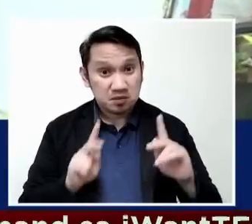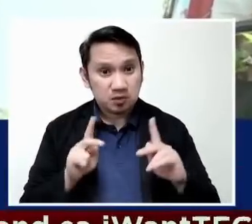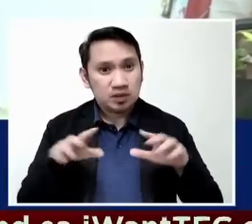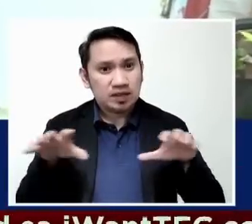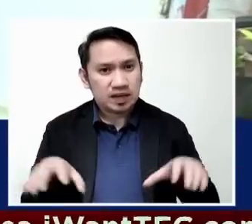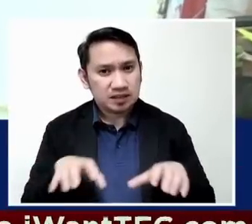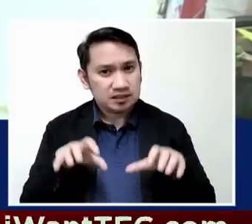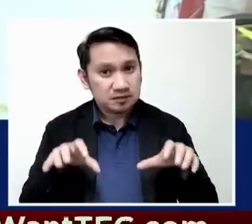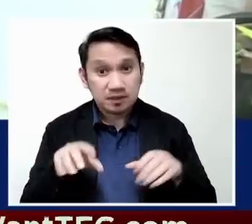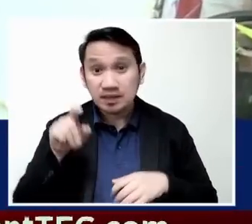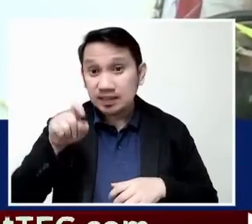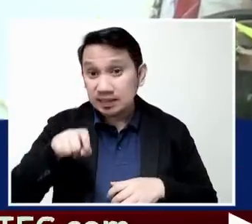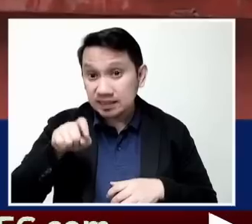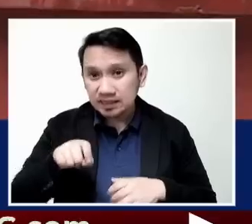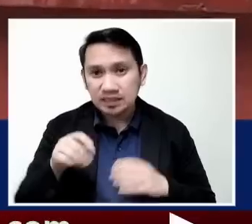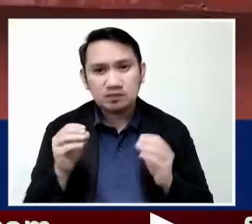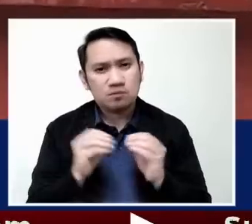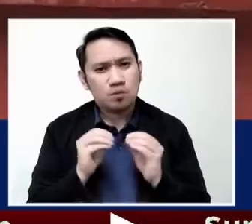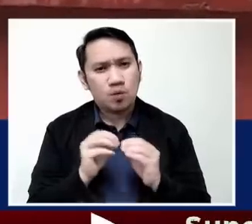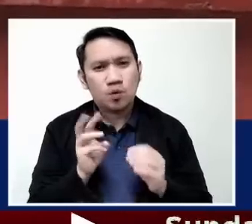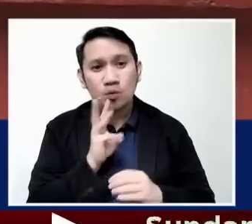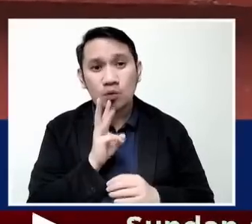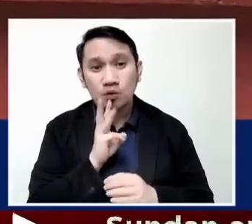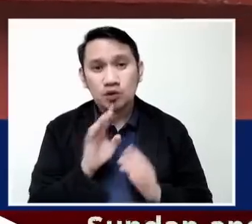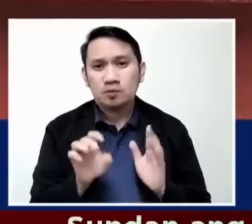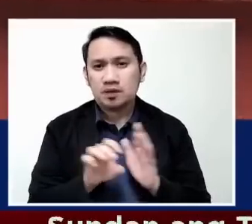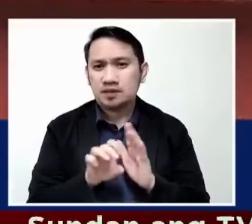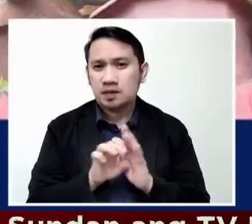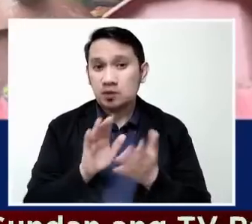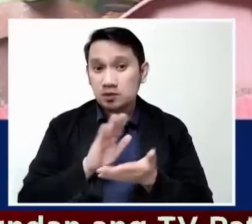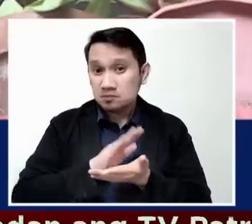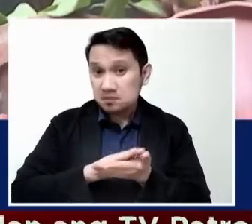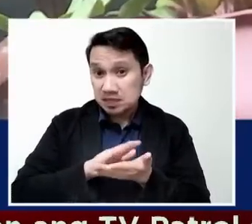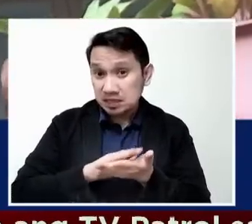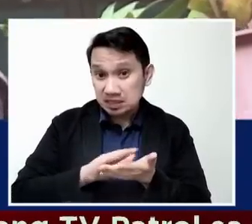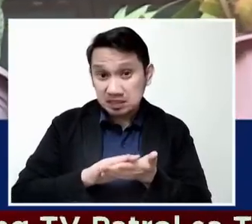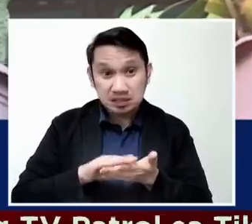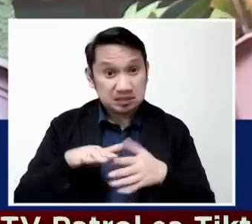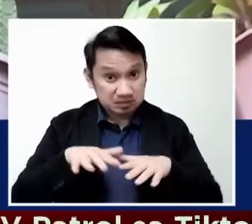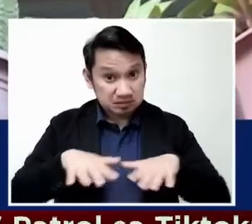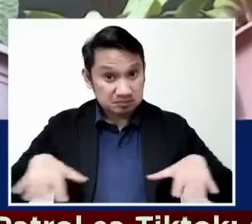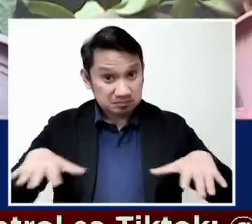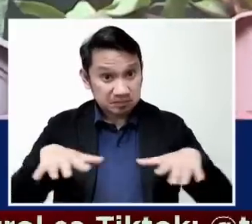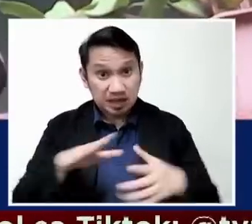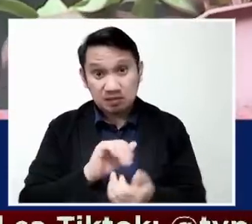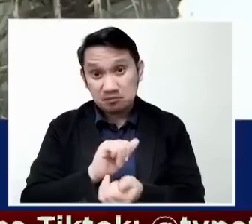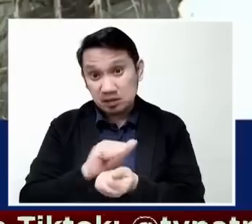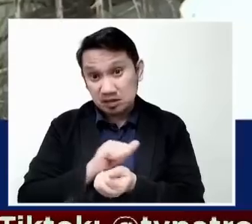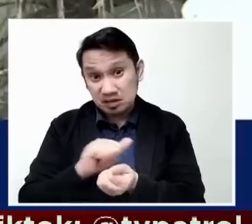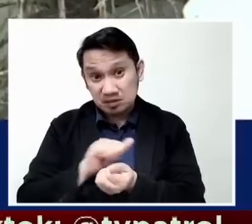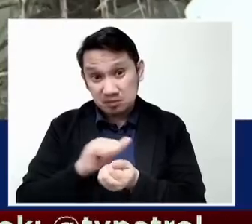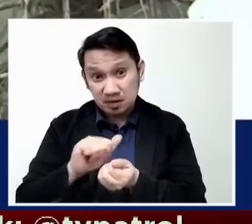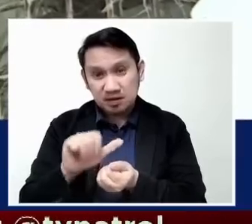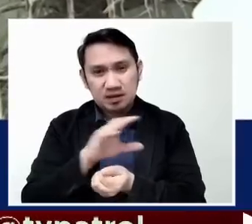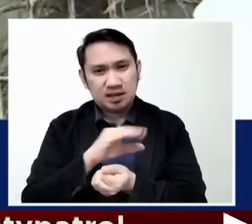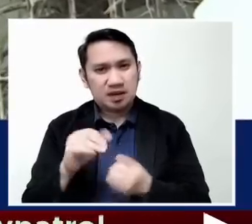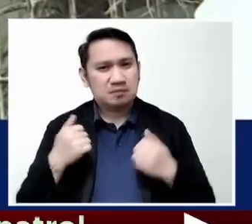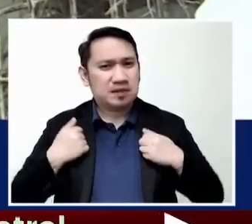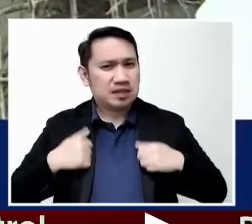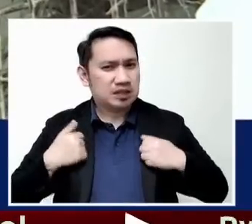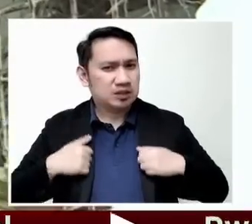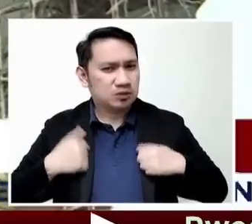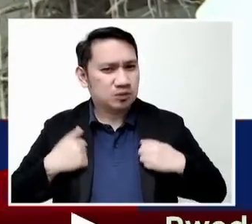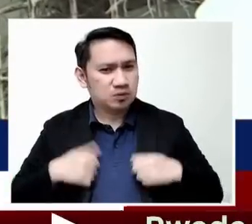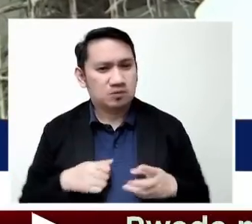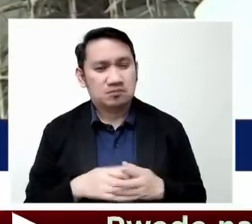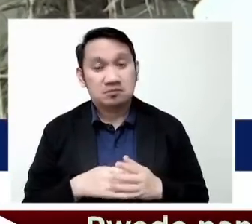na nangangailangan ng maraming tubig tulad ng paglilinis ng bakuran, paglalaba at paliligo. Maglilinis ako minsan